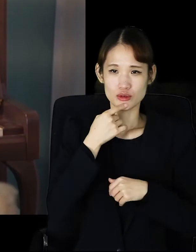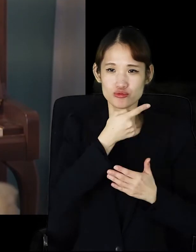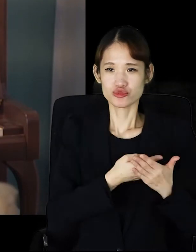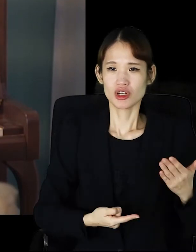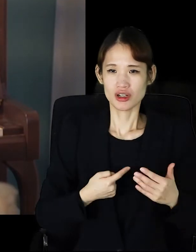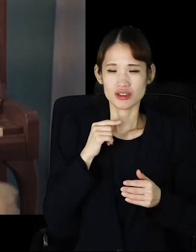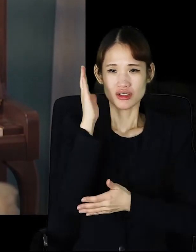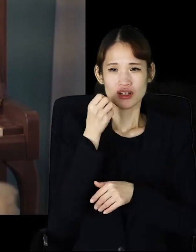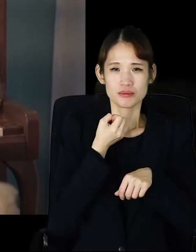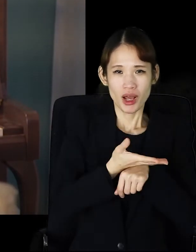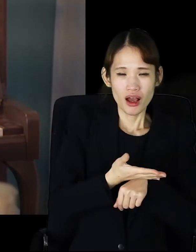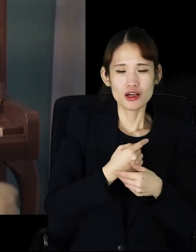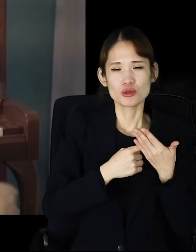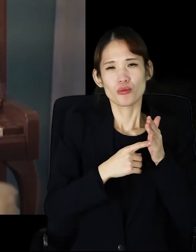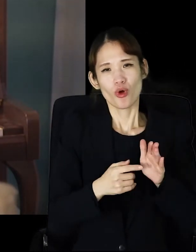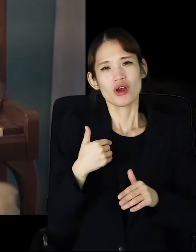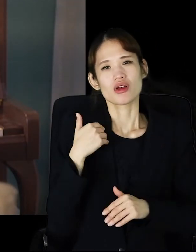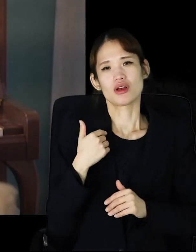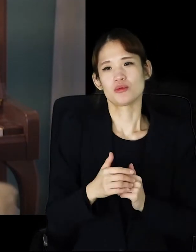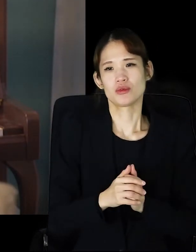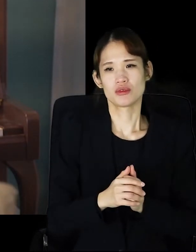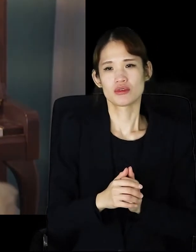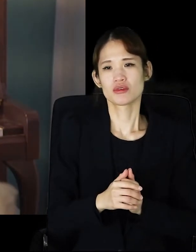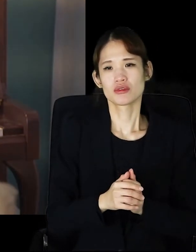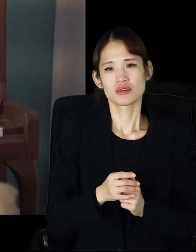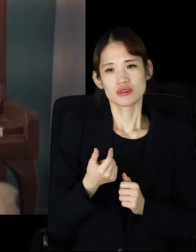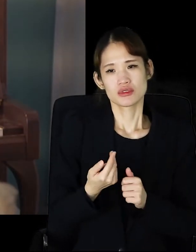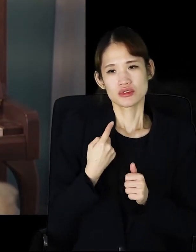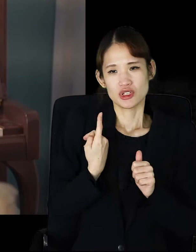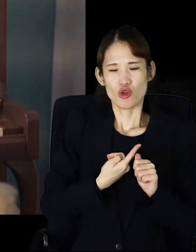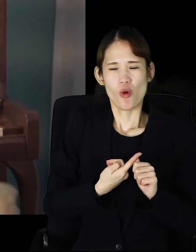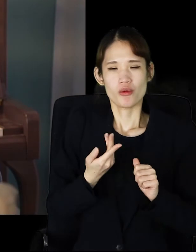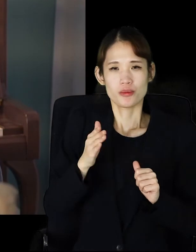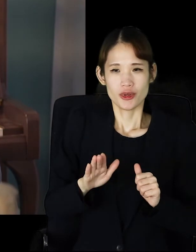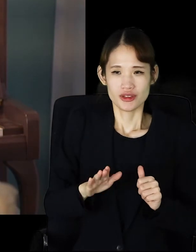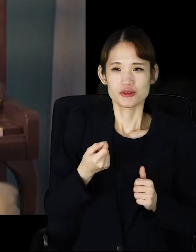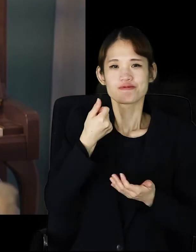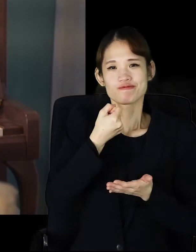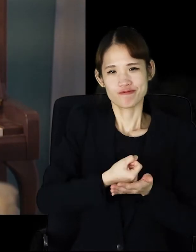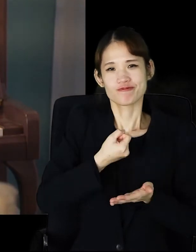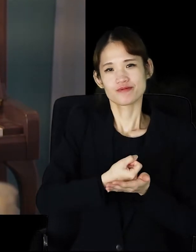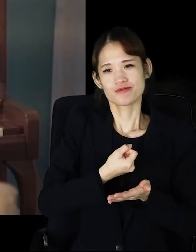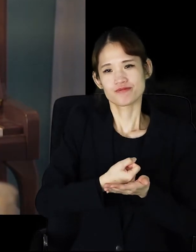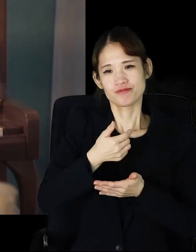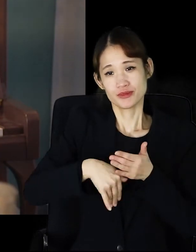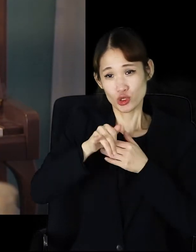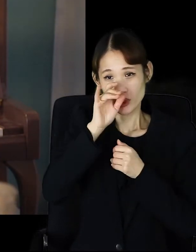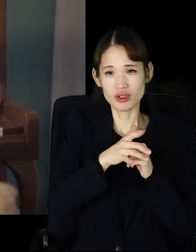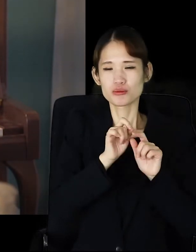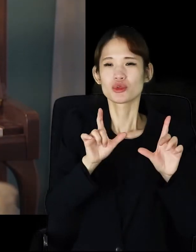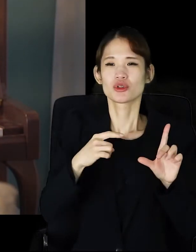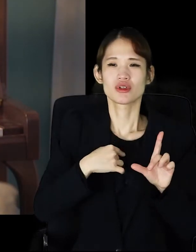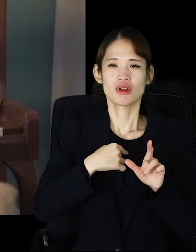해봤자 약간 어떻게 표현해야 될지 정확한 방법 몰랐으니까 그래서 그냥 욕하고 막 이랬는데 좀 아쉬워요.